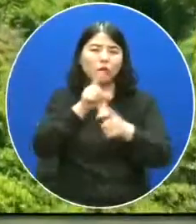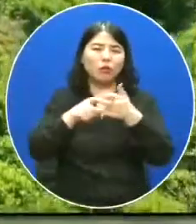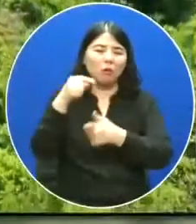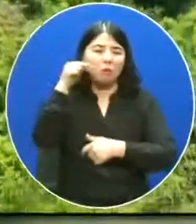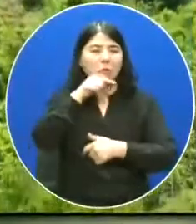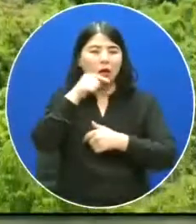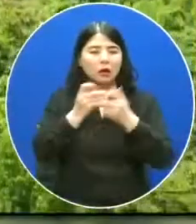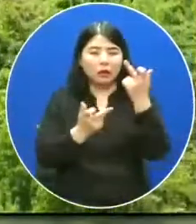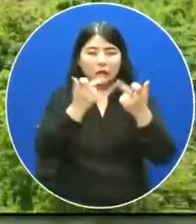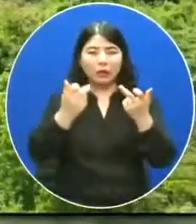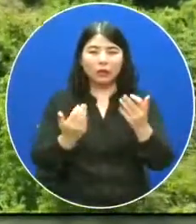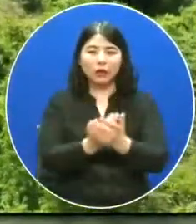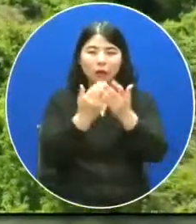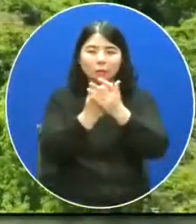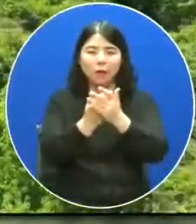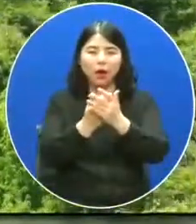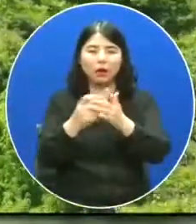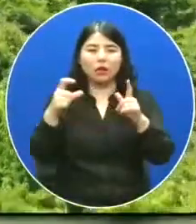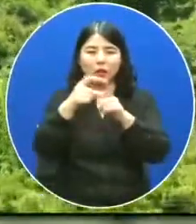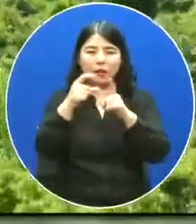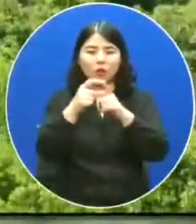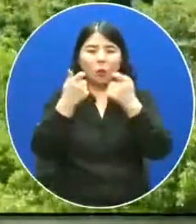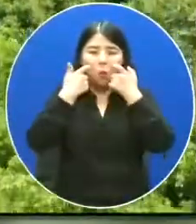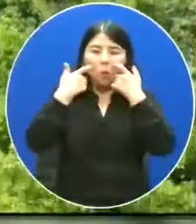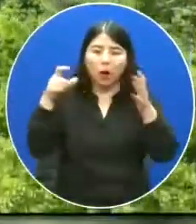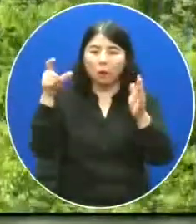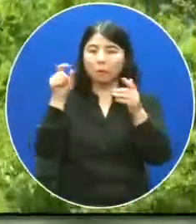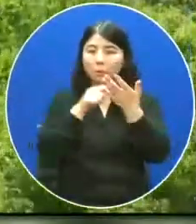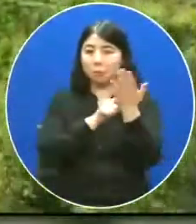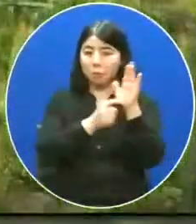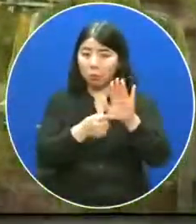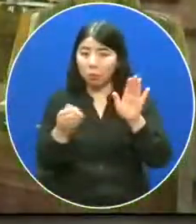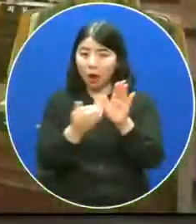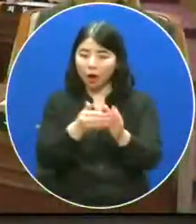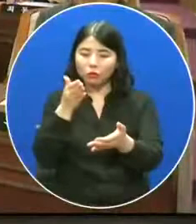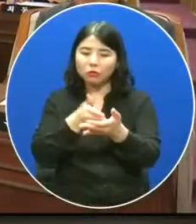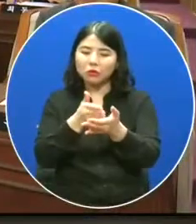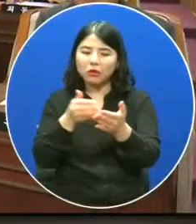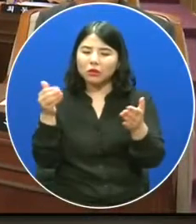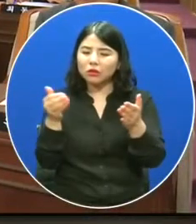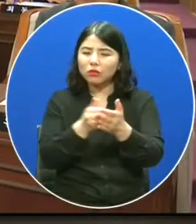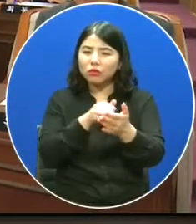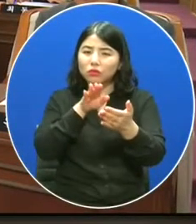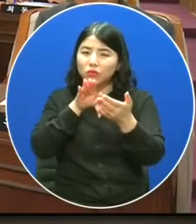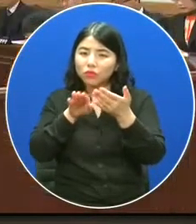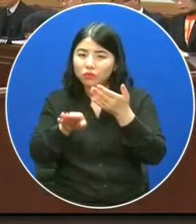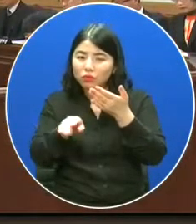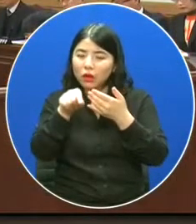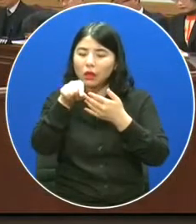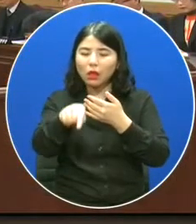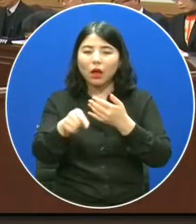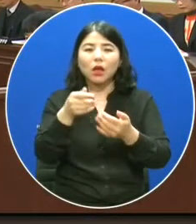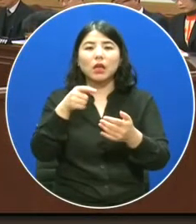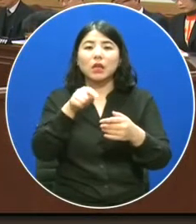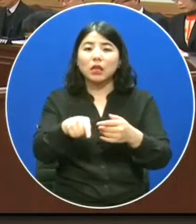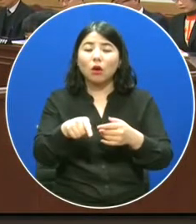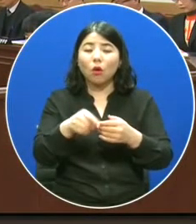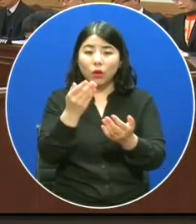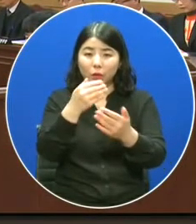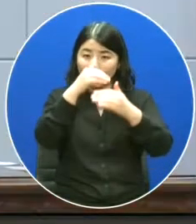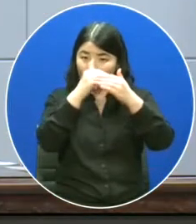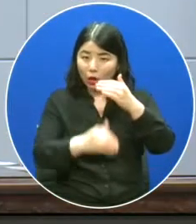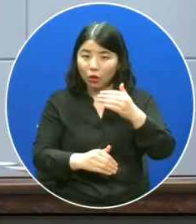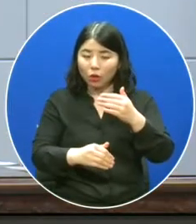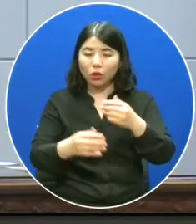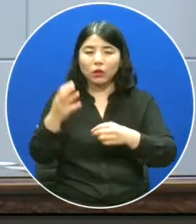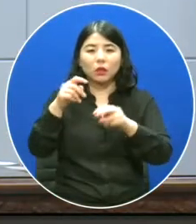엄격해진 산지개발이라고 단정적으로 표현하고 있고 뉴스가 끝날 때서야 이 개정안이 26일